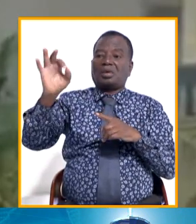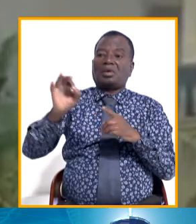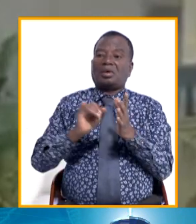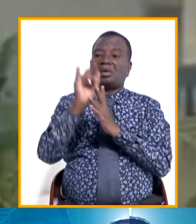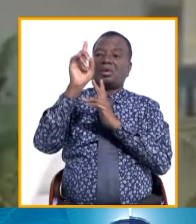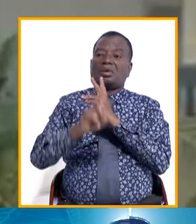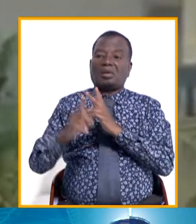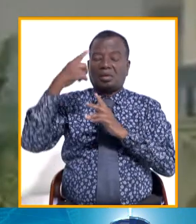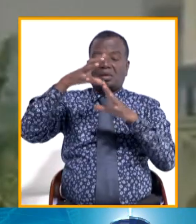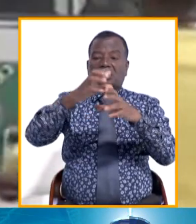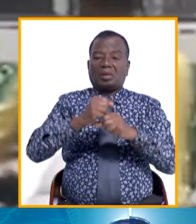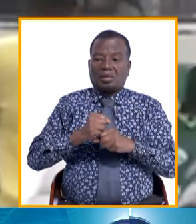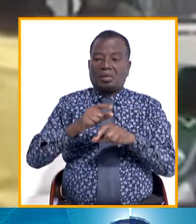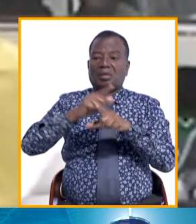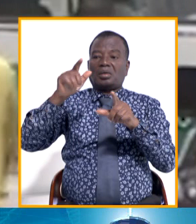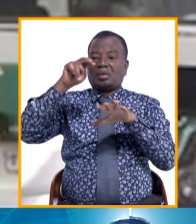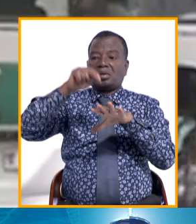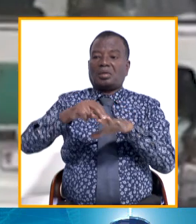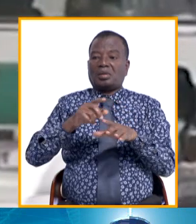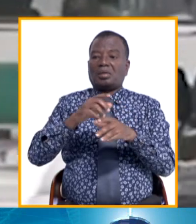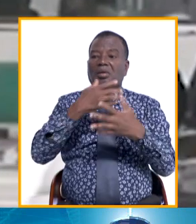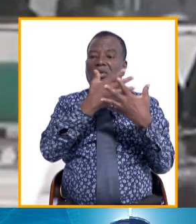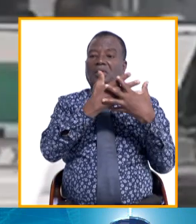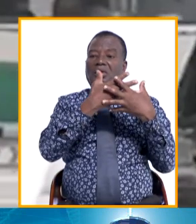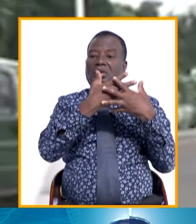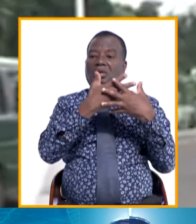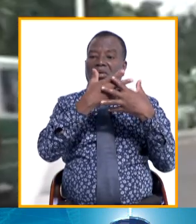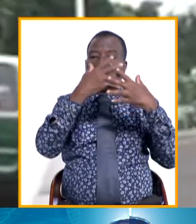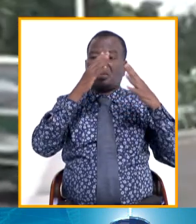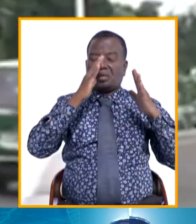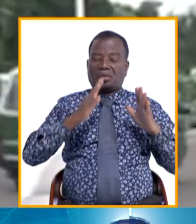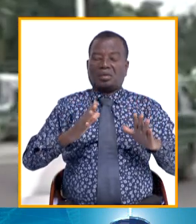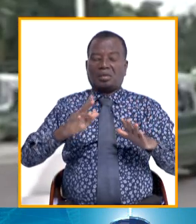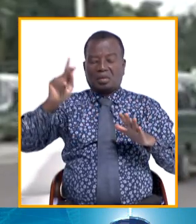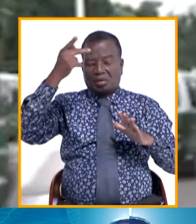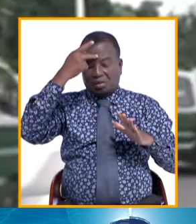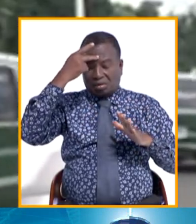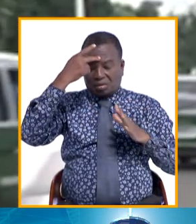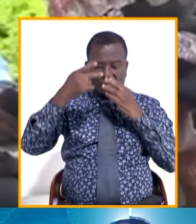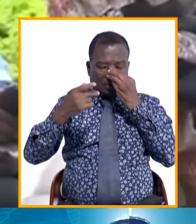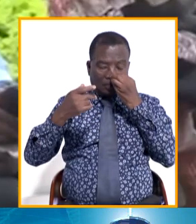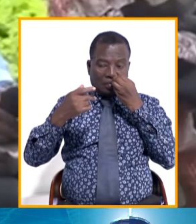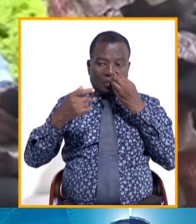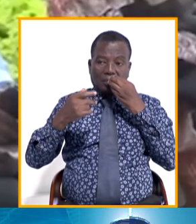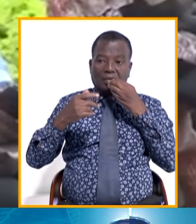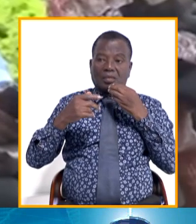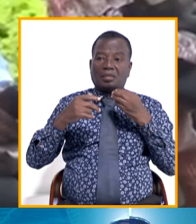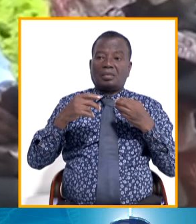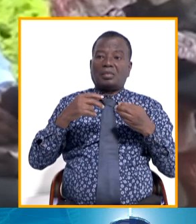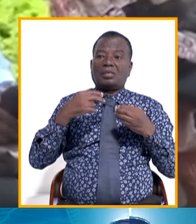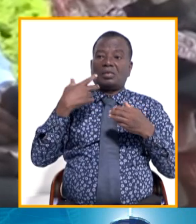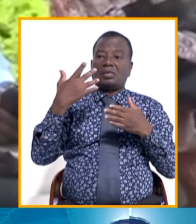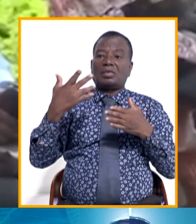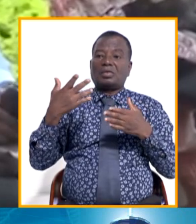publique en vue d'obtenir la libération des prisonniers politiques, dont le général Jean-Marie Michel Mokoko. Destin Gavé et